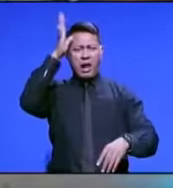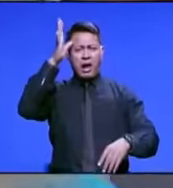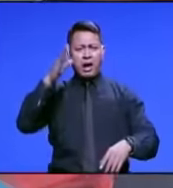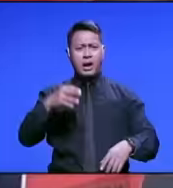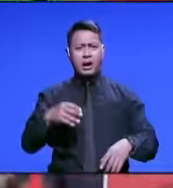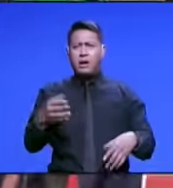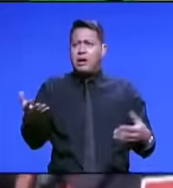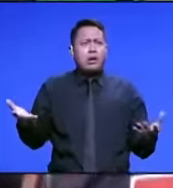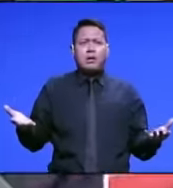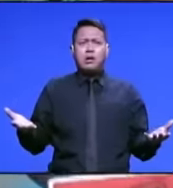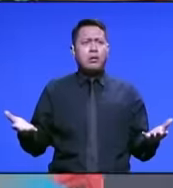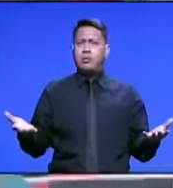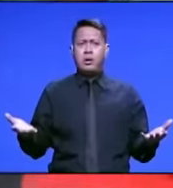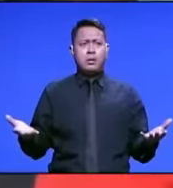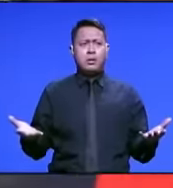Dipukul tiba-tiba, Pak.